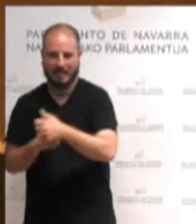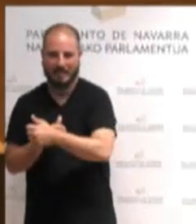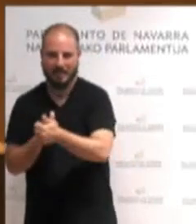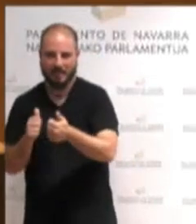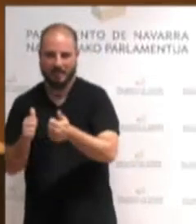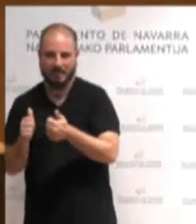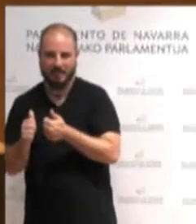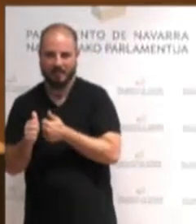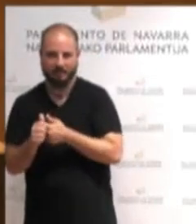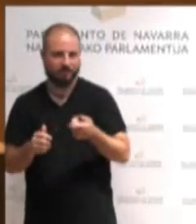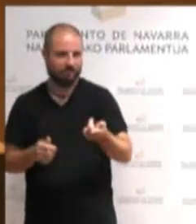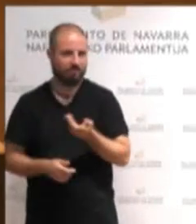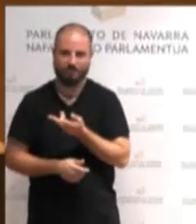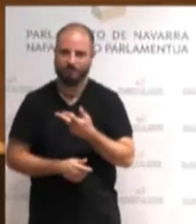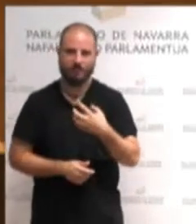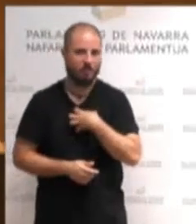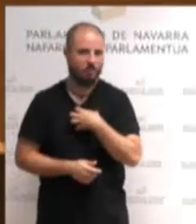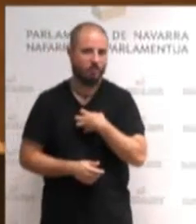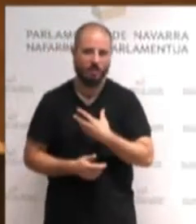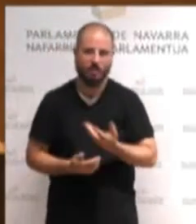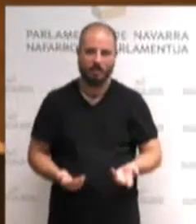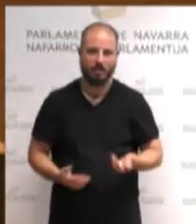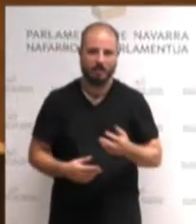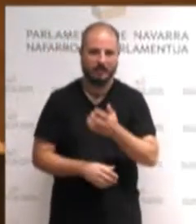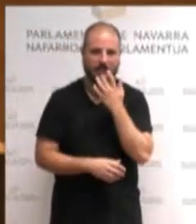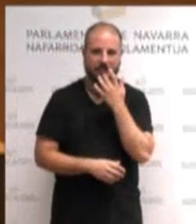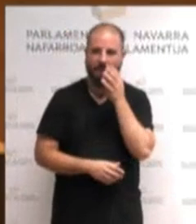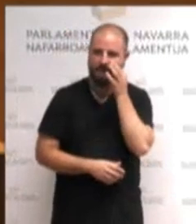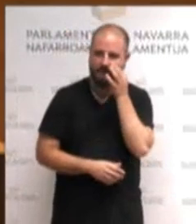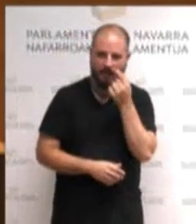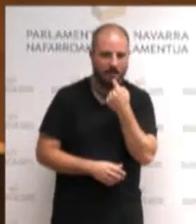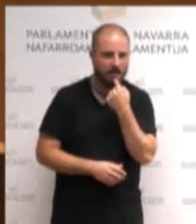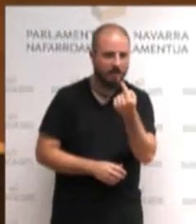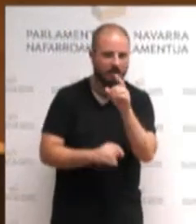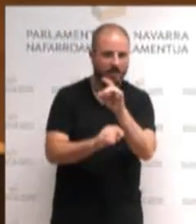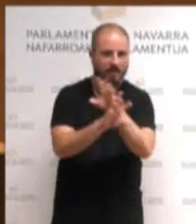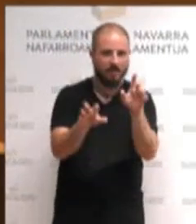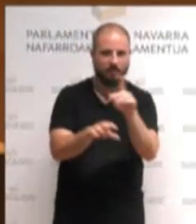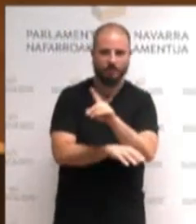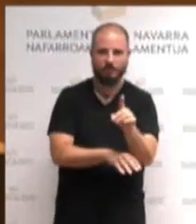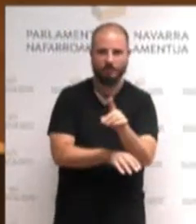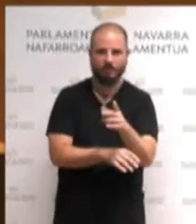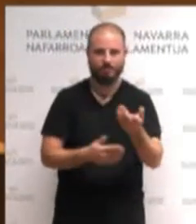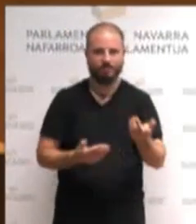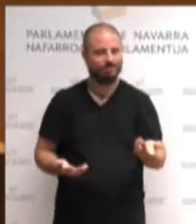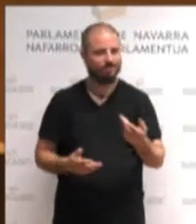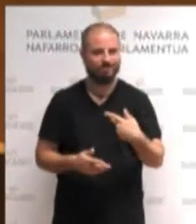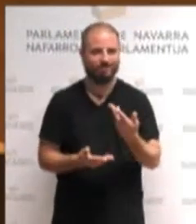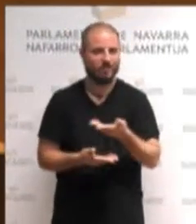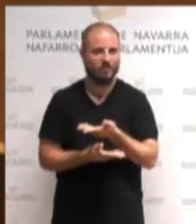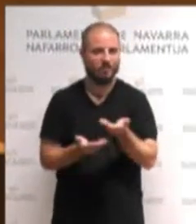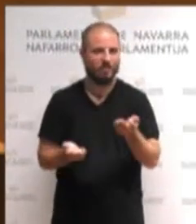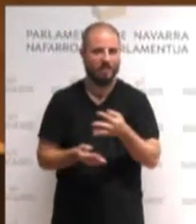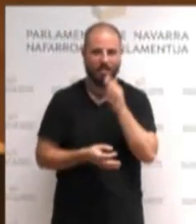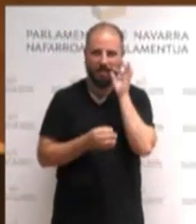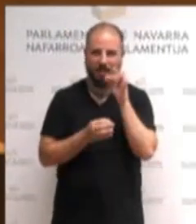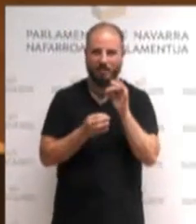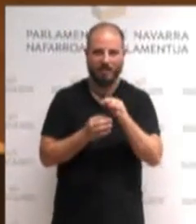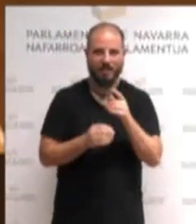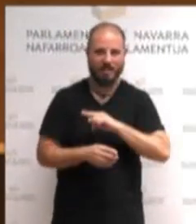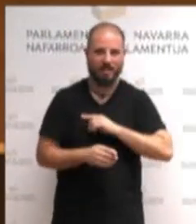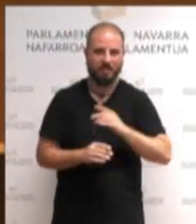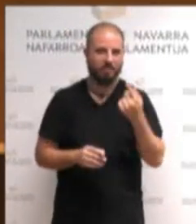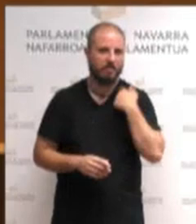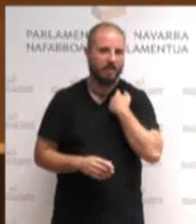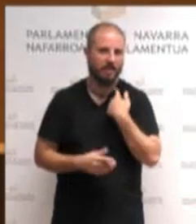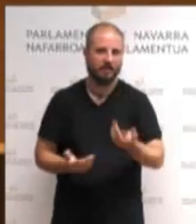desitzuratzen denean eta erritarrei argi itzegiten ezzaienean. zelan lehen Foglica